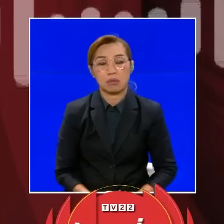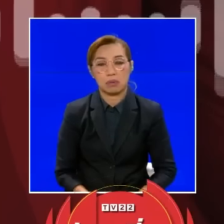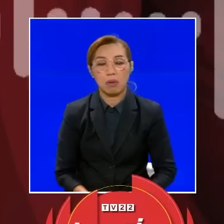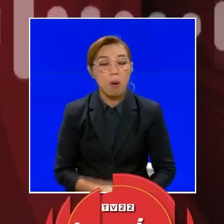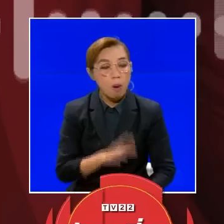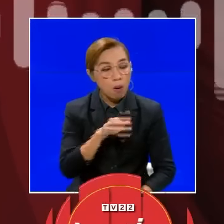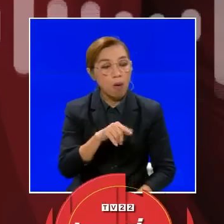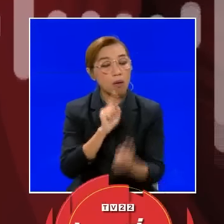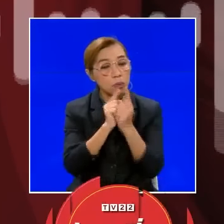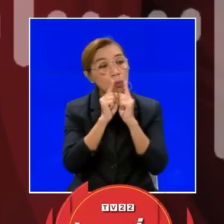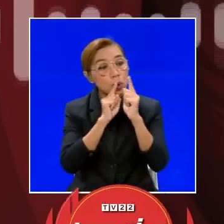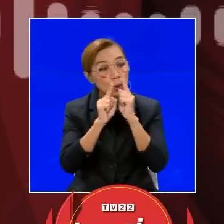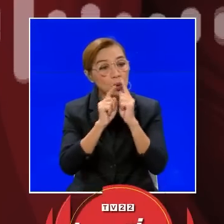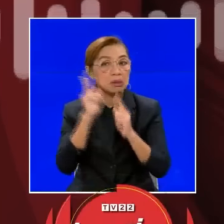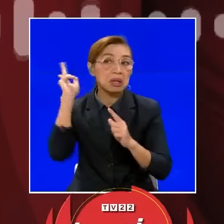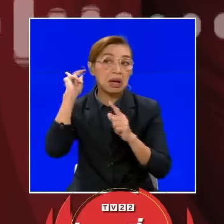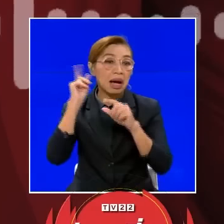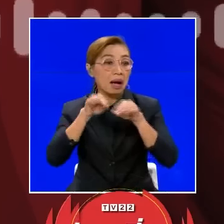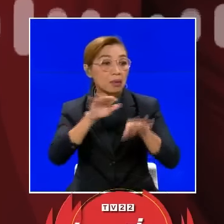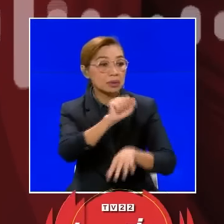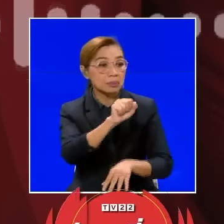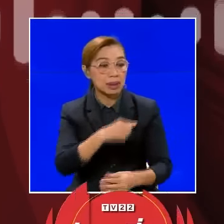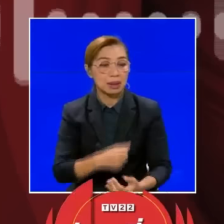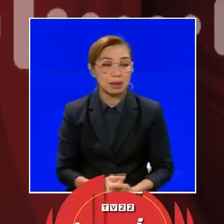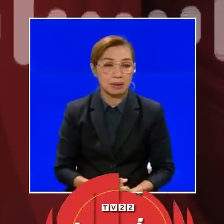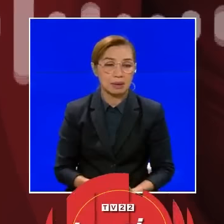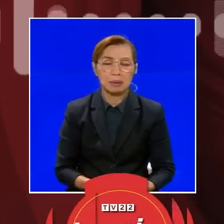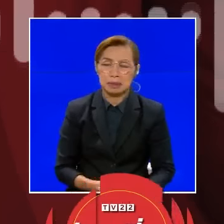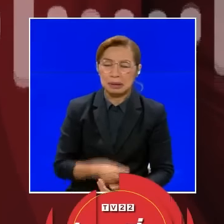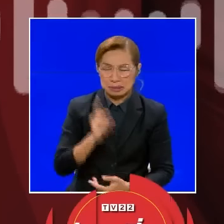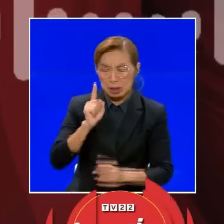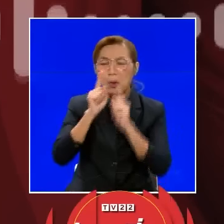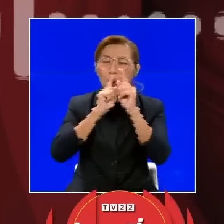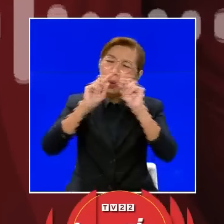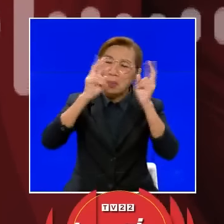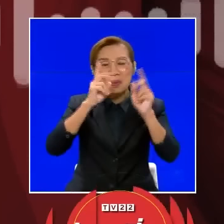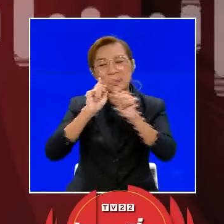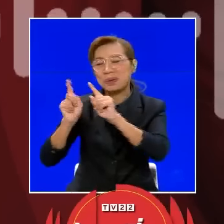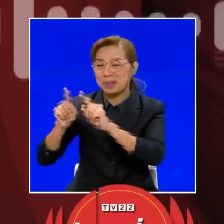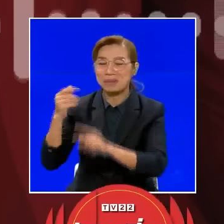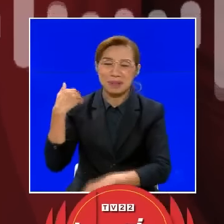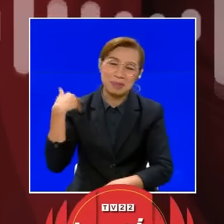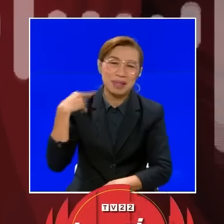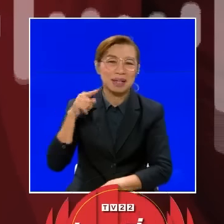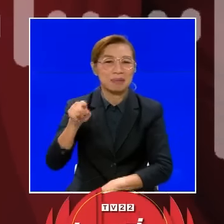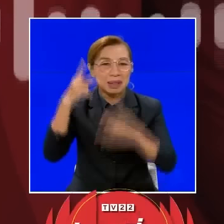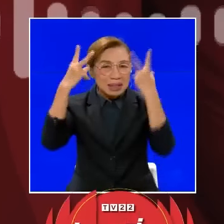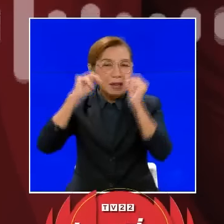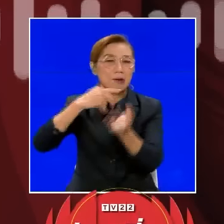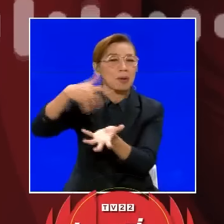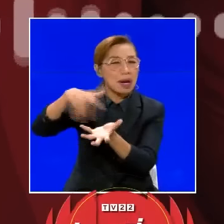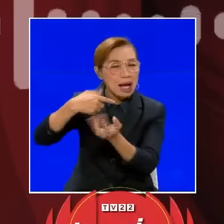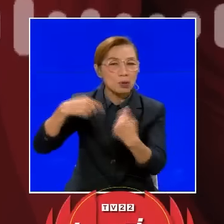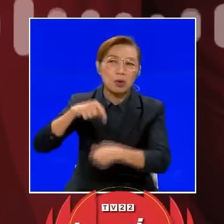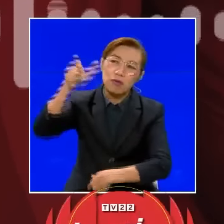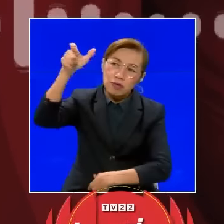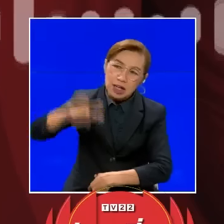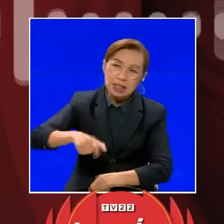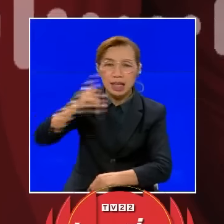ก็คุยกันอย่างที่เป็นข่าวนะครับอาจารย์ก ็หลายเรื่องคุยกันหลายเรื่องท่านเล่าเรื่องไปฝรั่งเศสไปเยอร